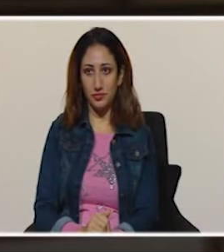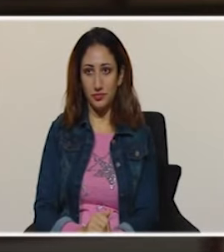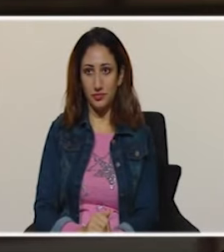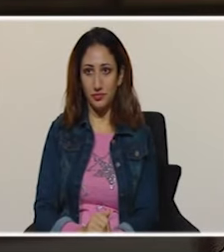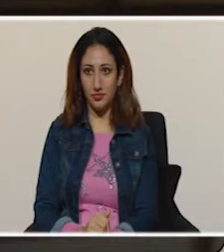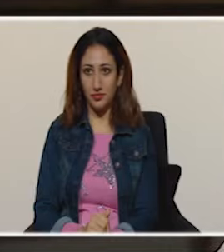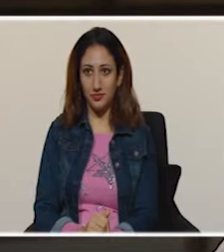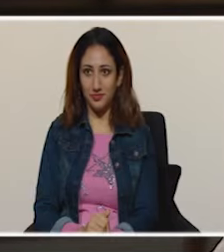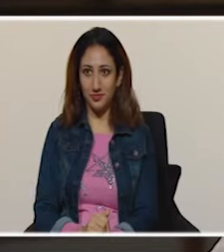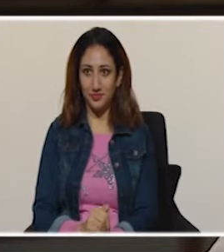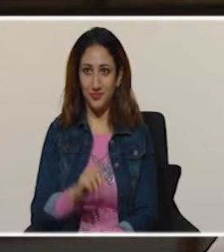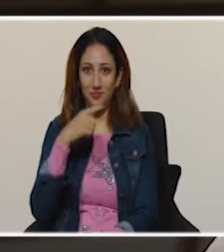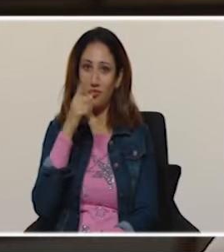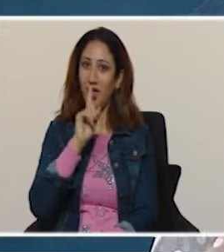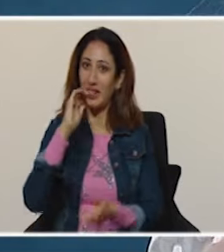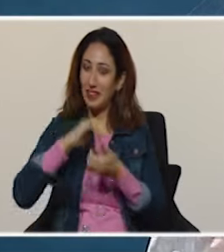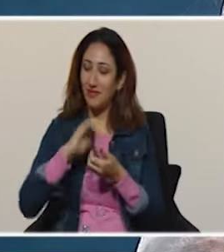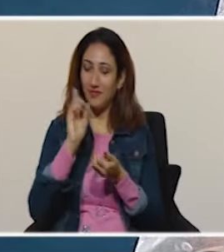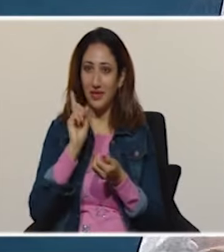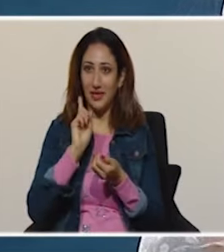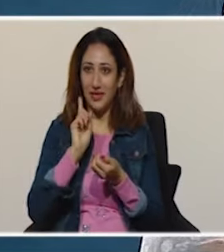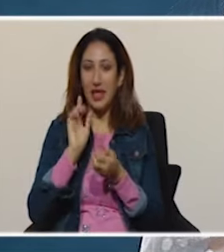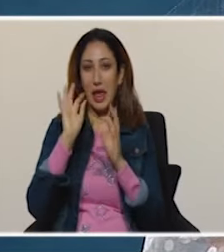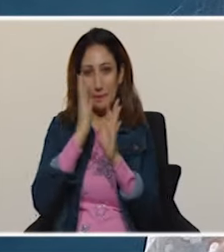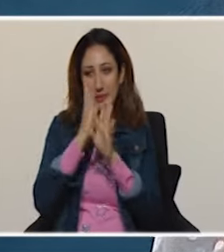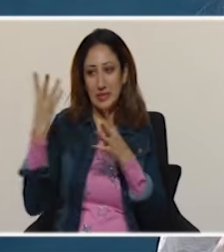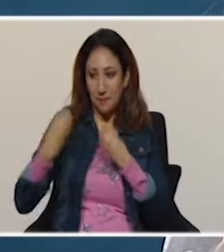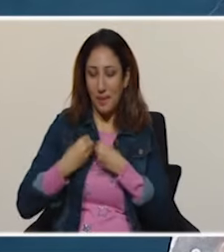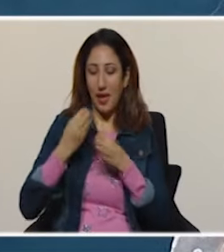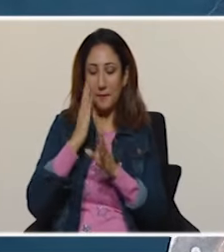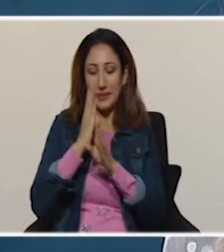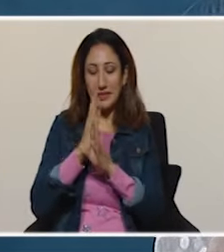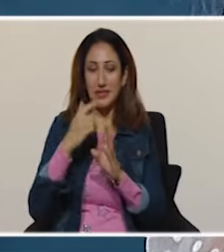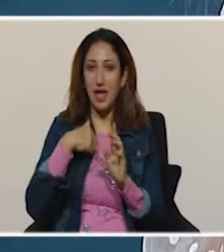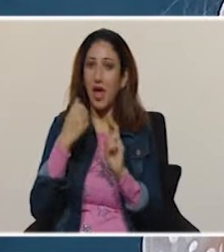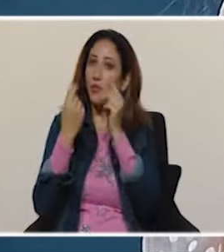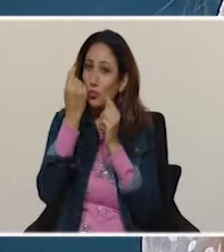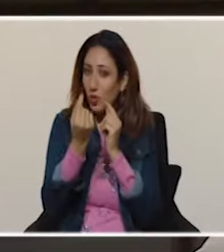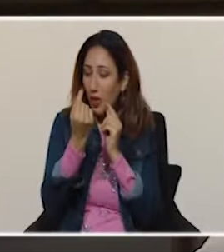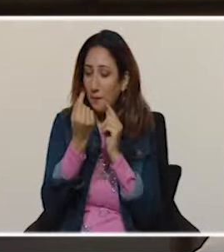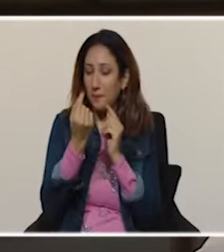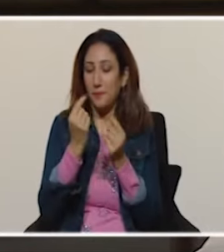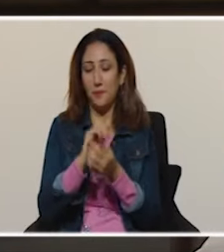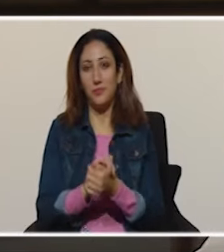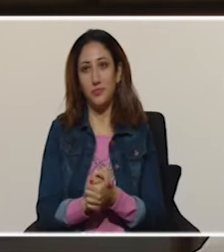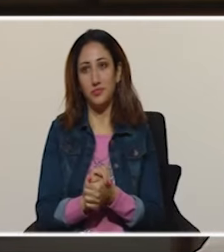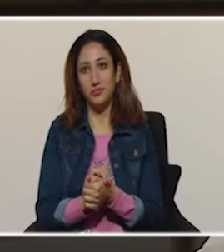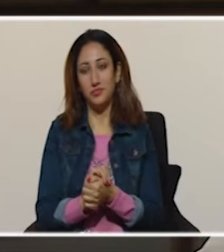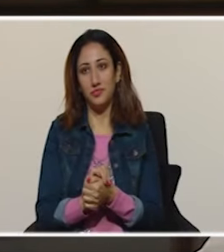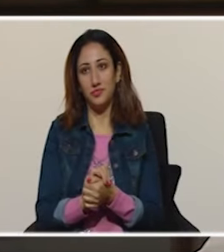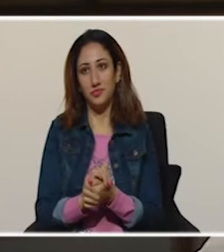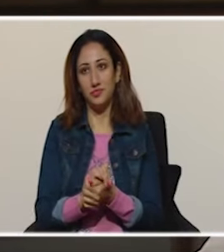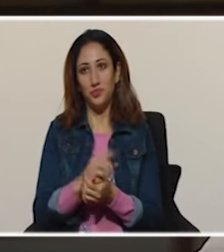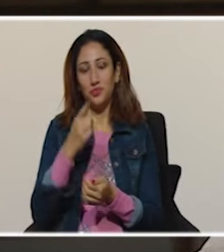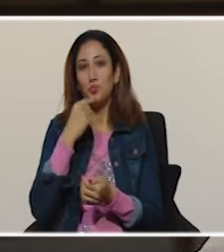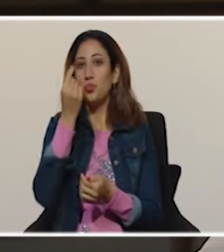إحنا ما اتفقناش على كده. حضرتك قدام كل الناس دي قلت لي ليكي طلبين. أول طلب طلبين يعني تطلبي في